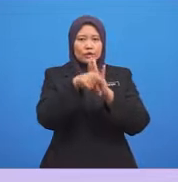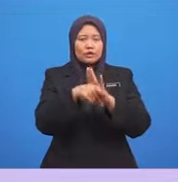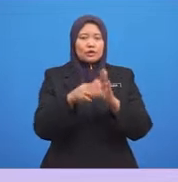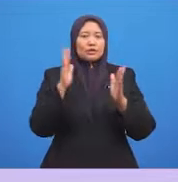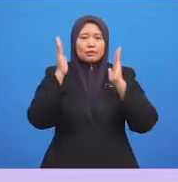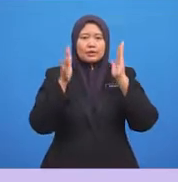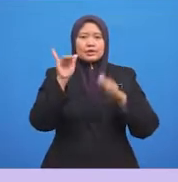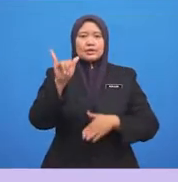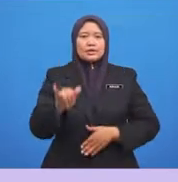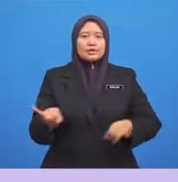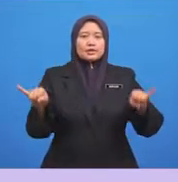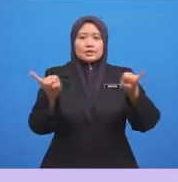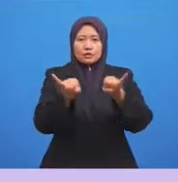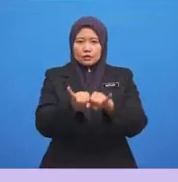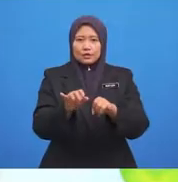yang sesuai.